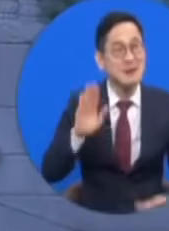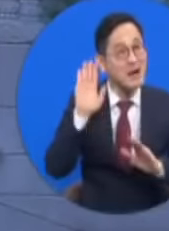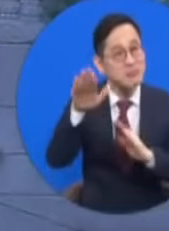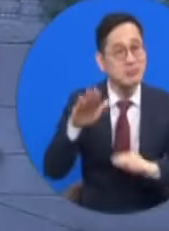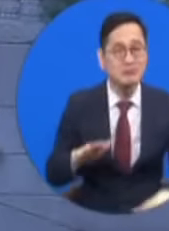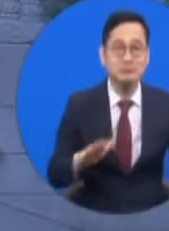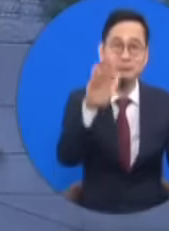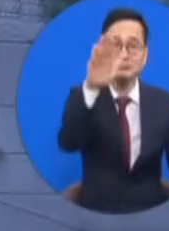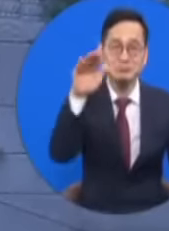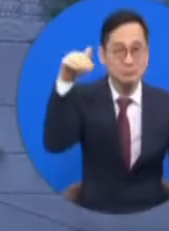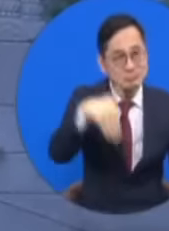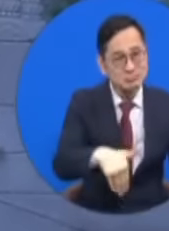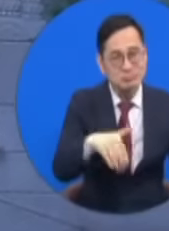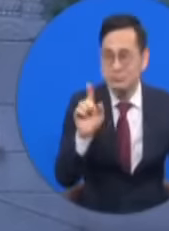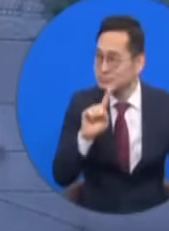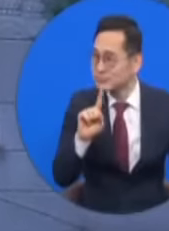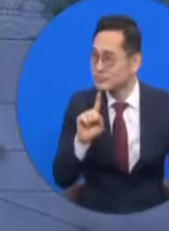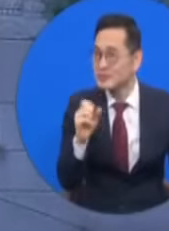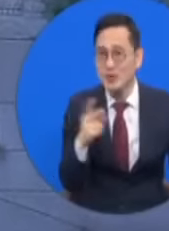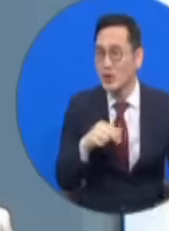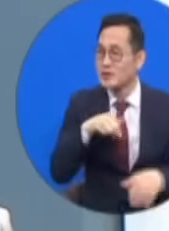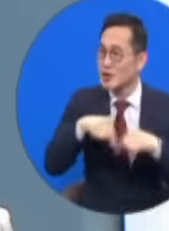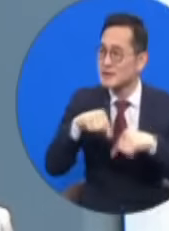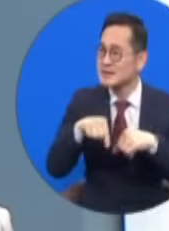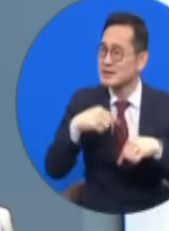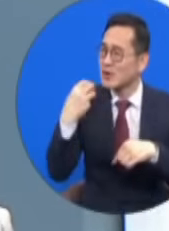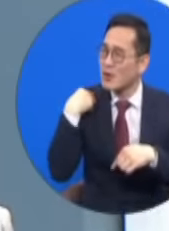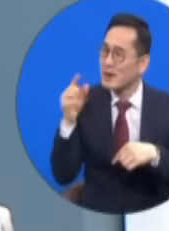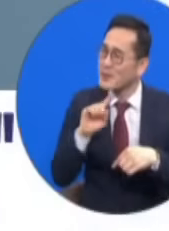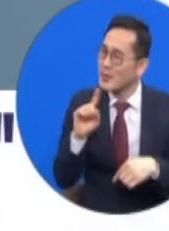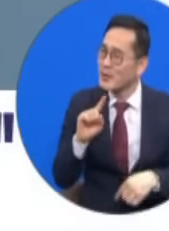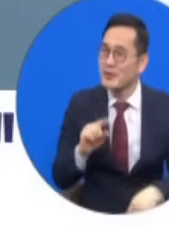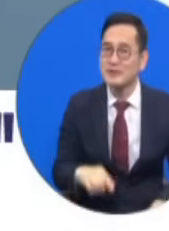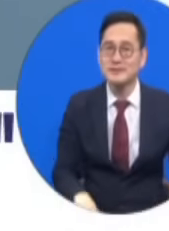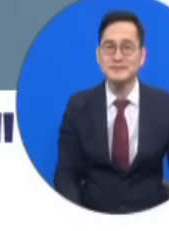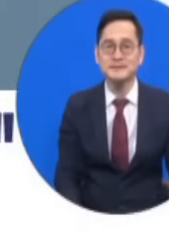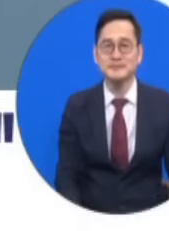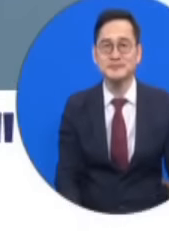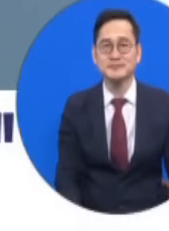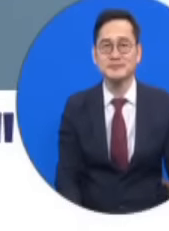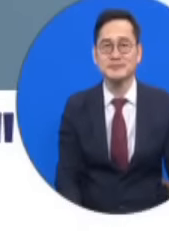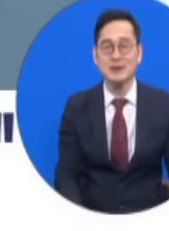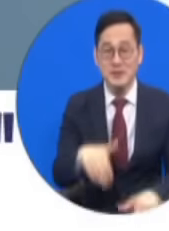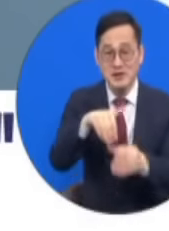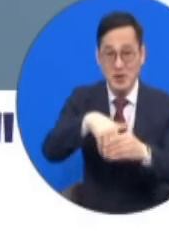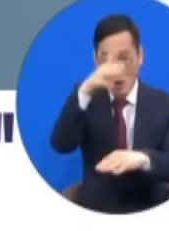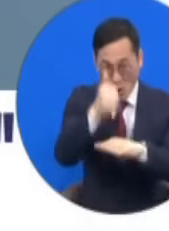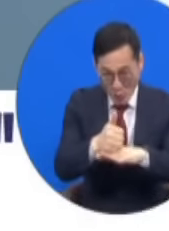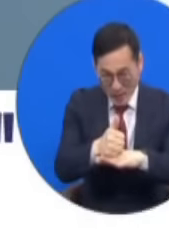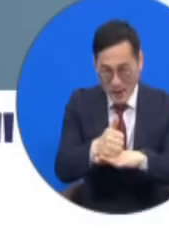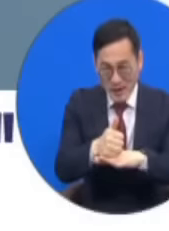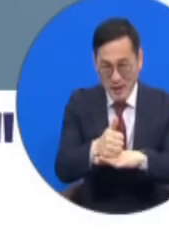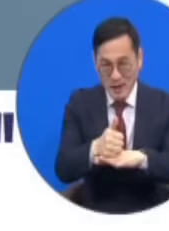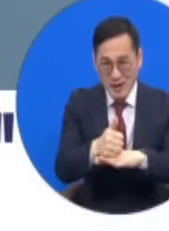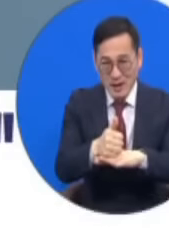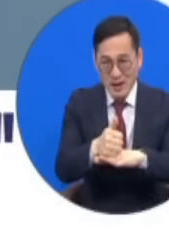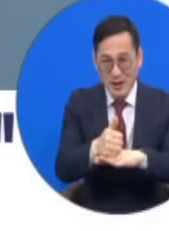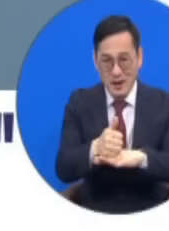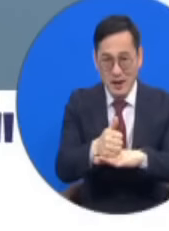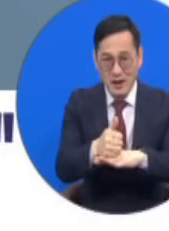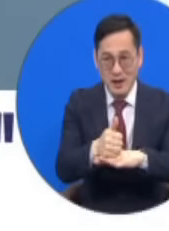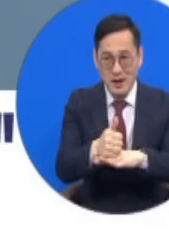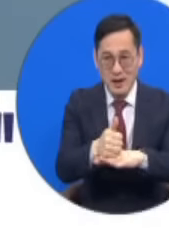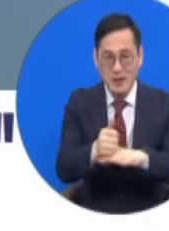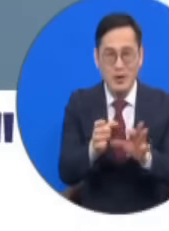차관님? 정치 선배로서? 예, 이번 선거가 사실 어떤 결론으로 저 끝나든지 간에 이번